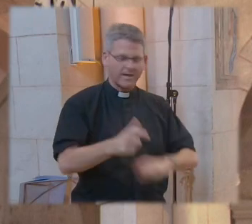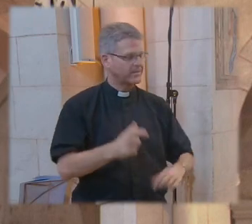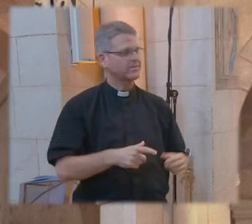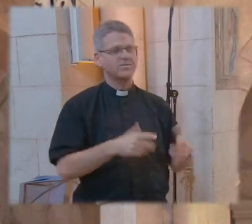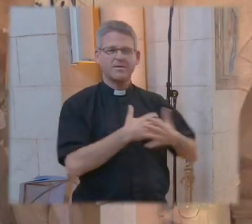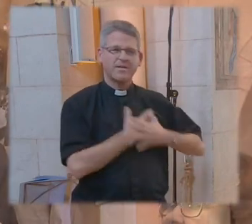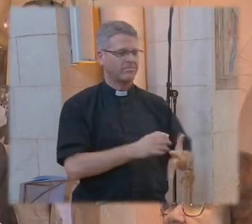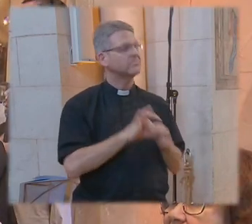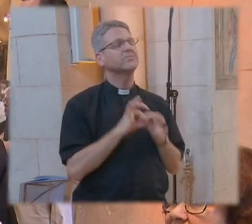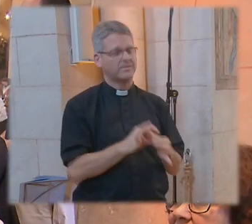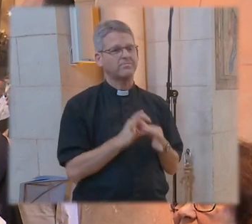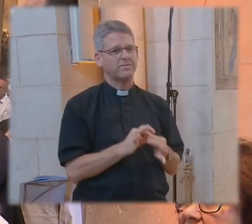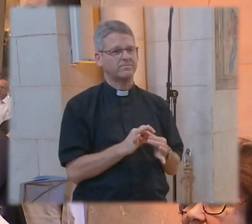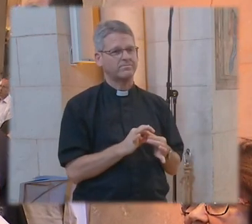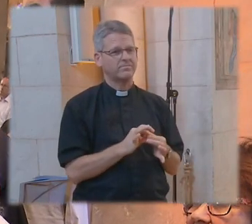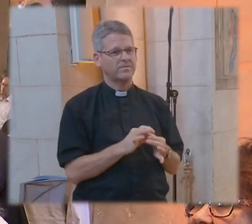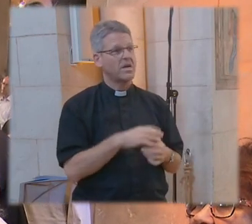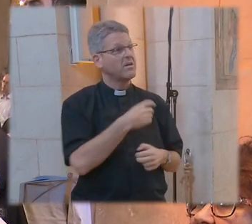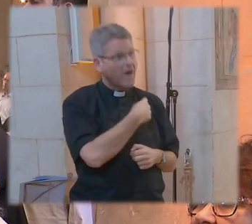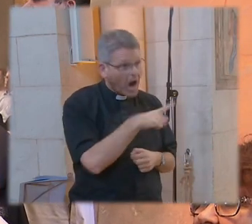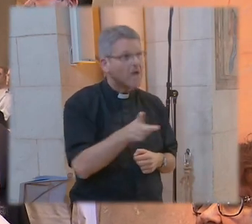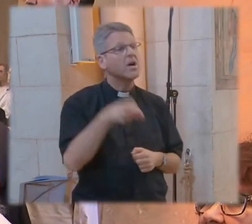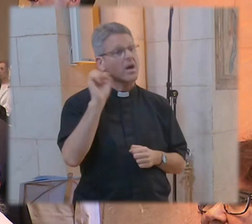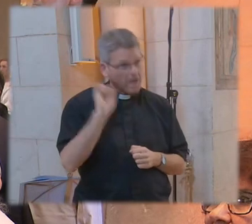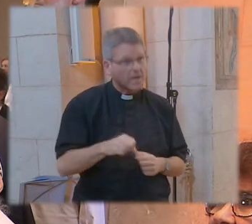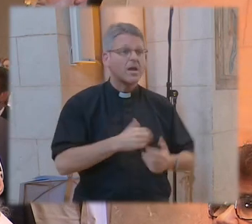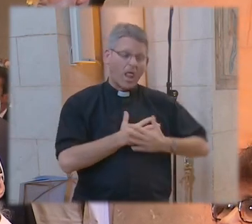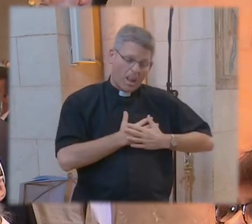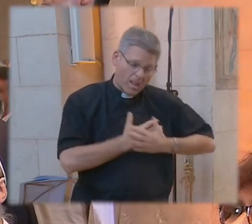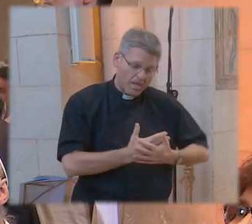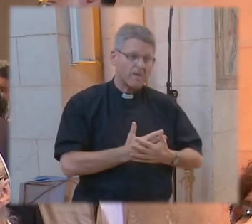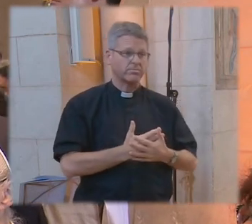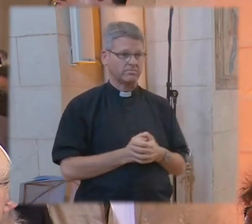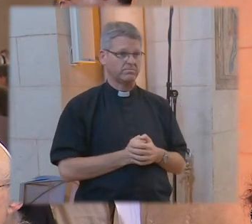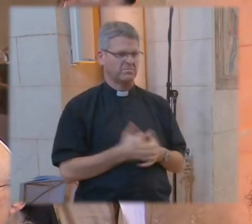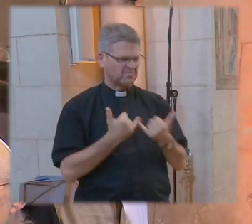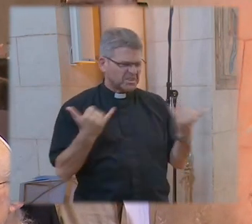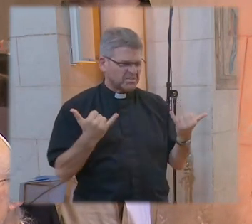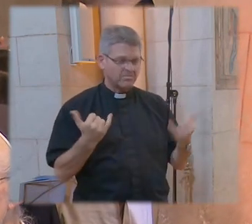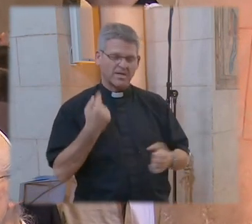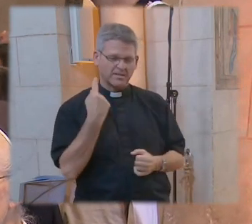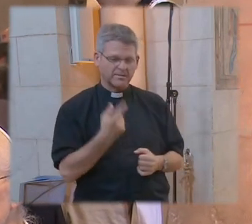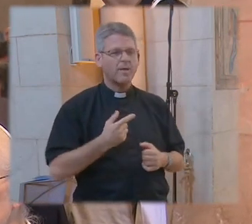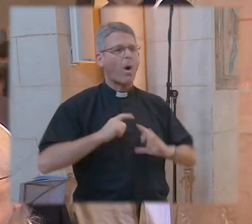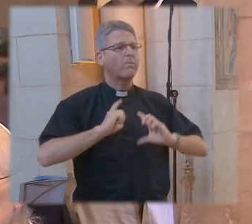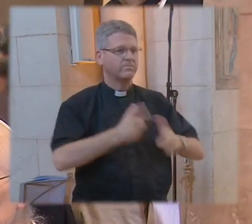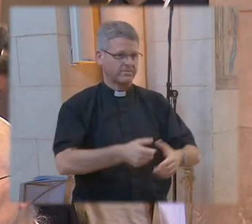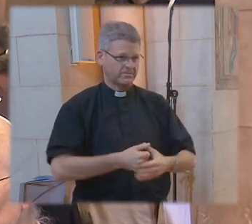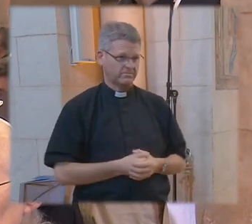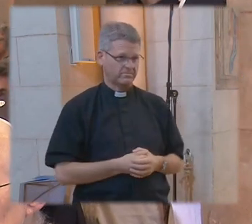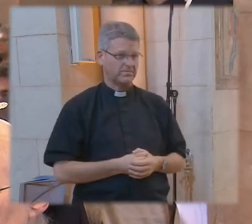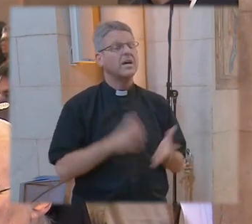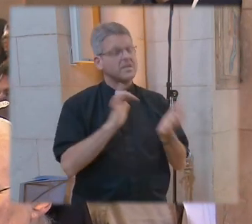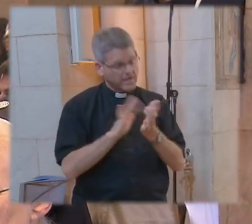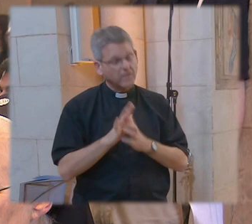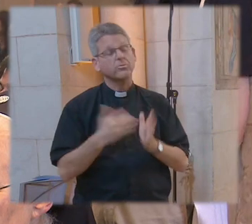Opfer. Dieses Liebesopfer hat Jesus am Kreuz für uns Menschen dargebracht, indem er die